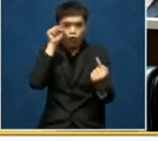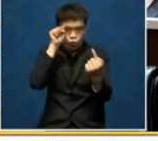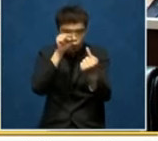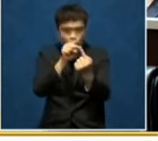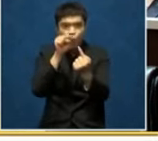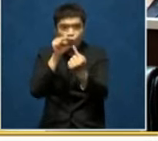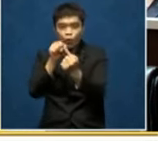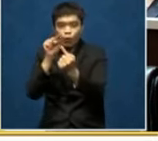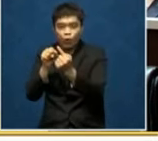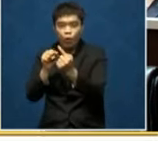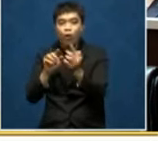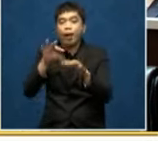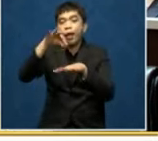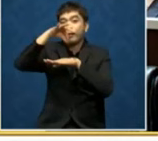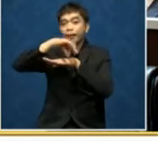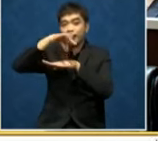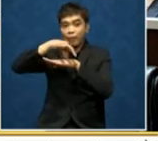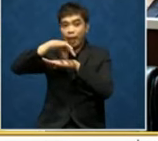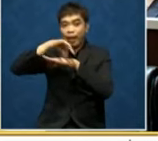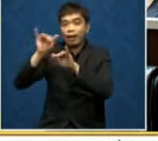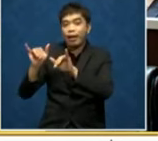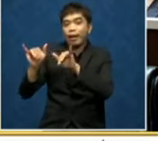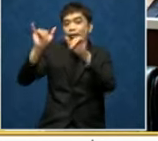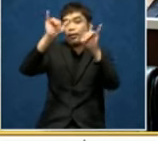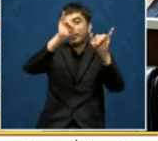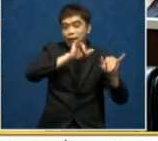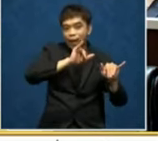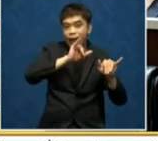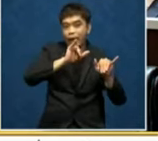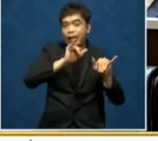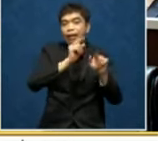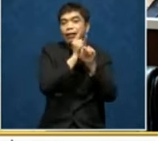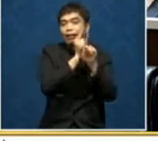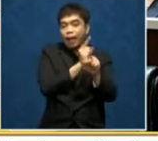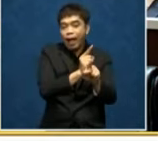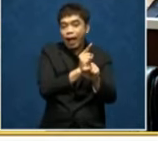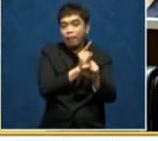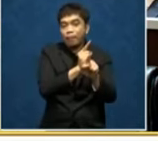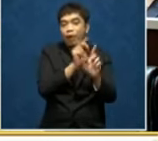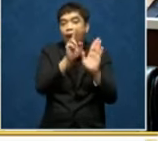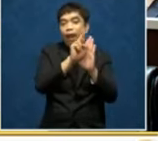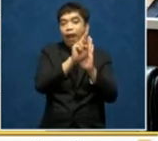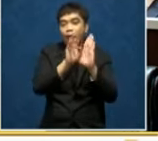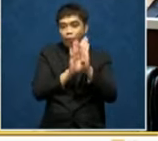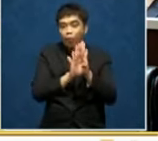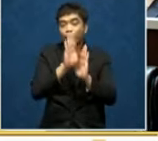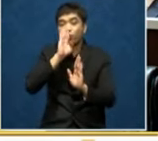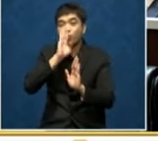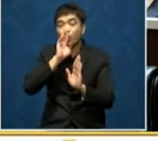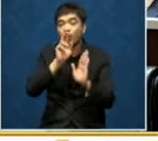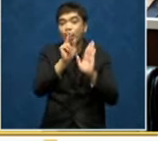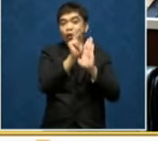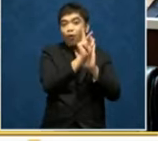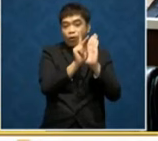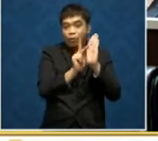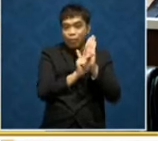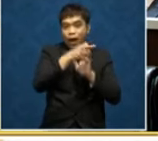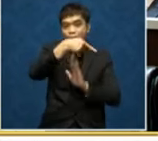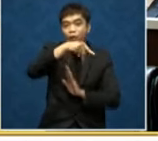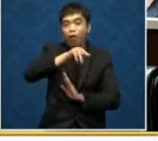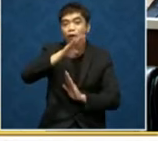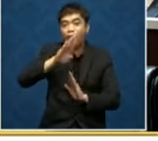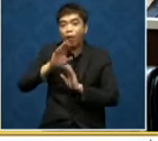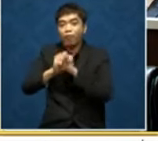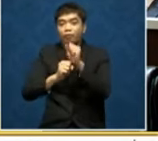ถึงการจัดสรรตำแหน่งเเต่งตั้งโยกย้ายตามระบบคุณธรรมแม้จะมีพระราชบัญญัติตำรวจแห่งชาติพ.ศ